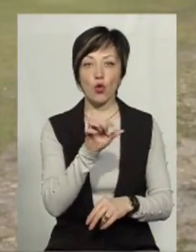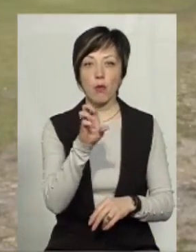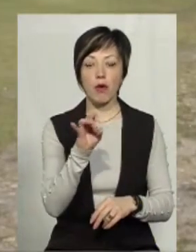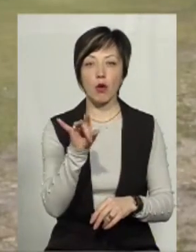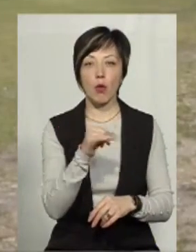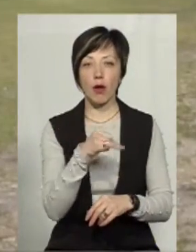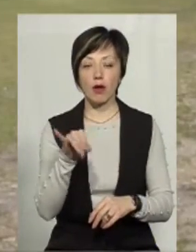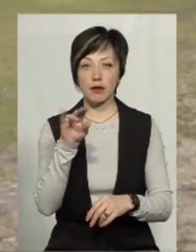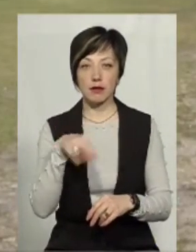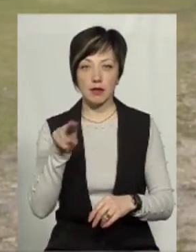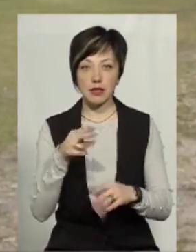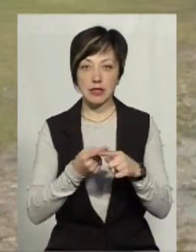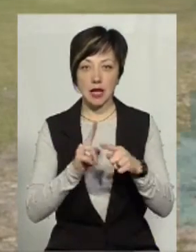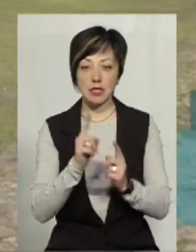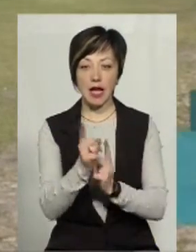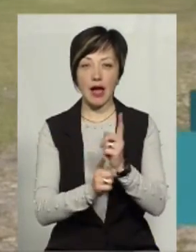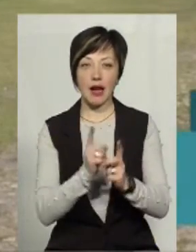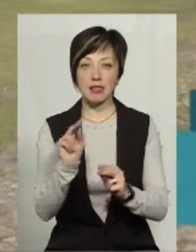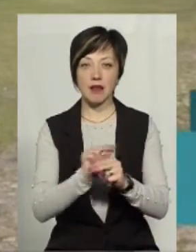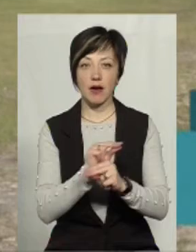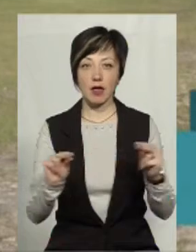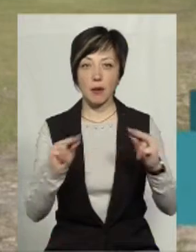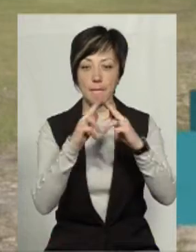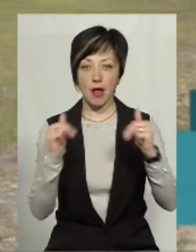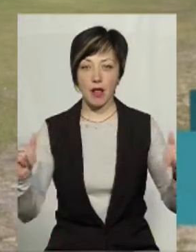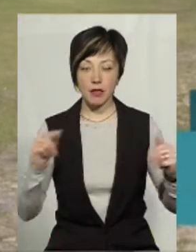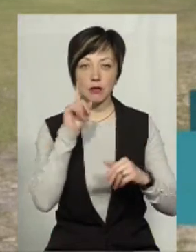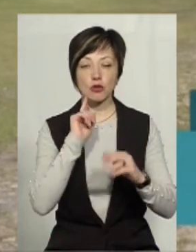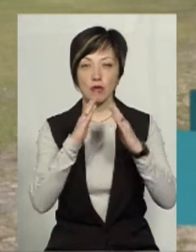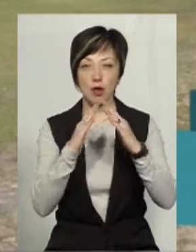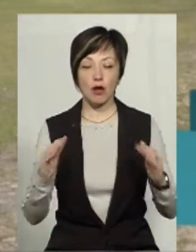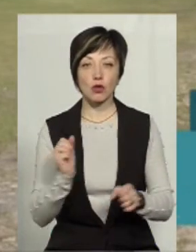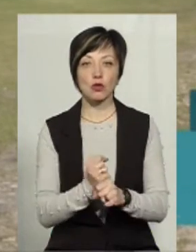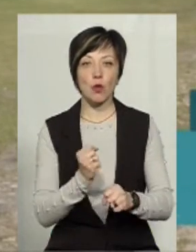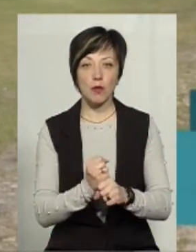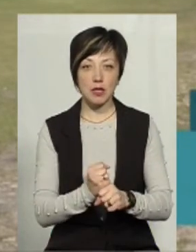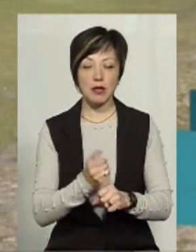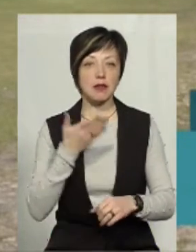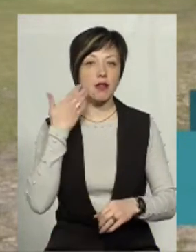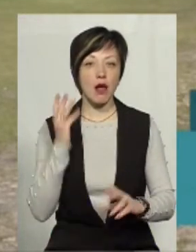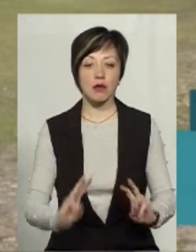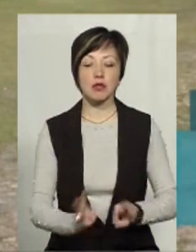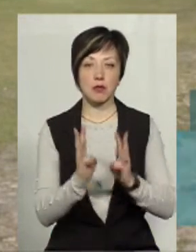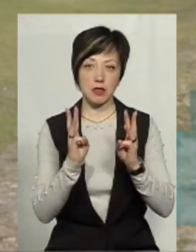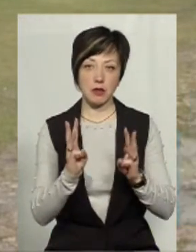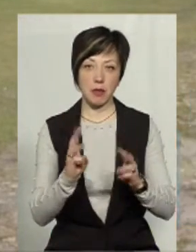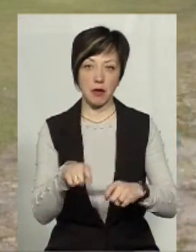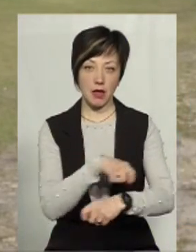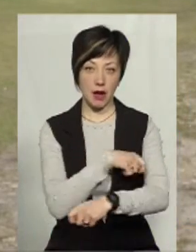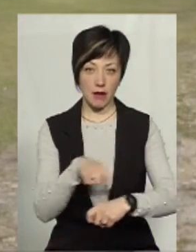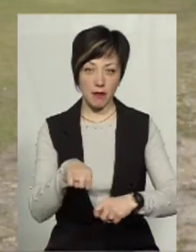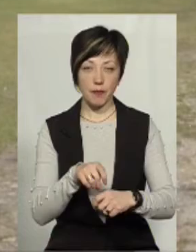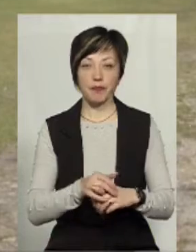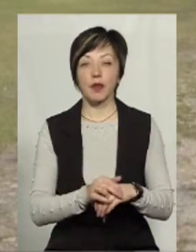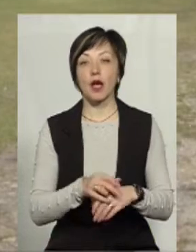Зараз в нас іде реставрація палацу, і він накритий тимчасовим дахом, який зроблений з легко займаючих